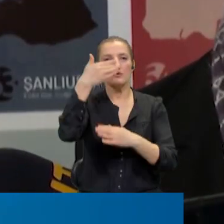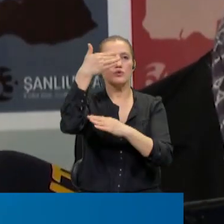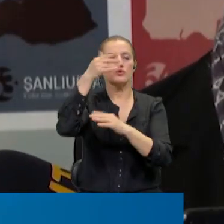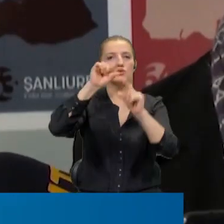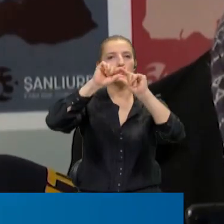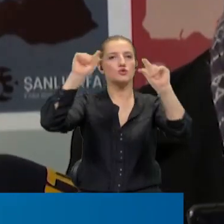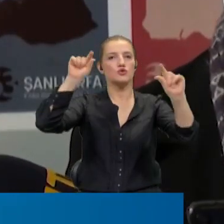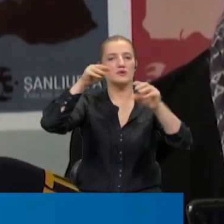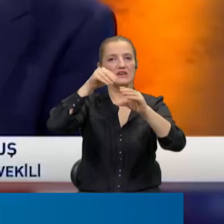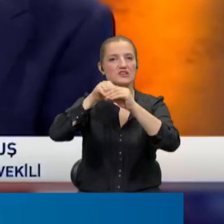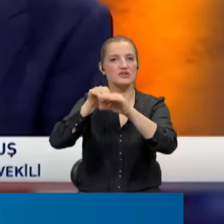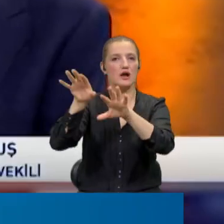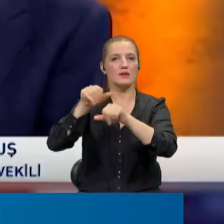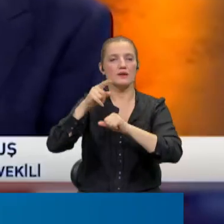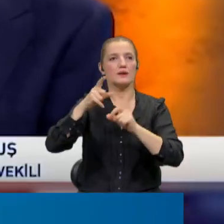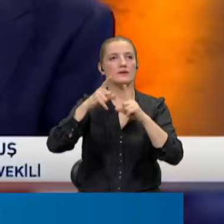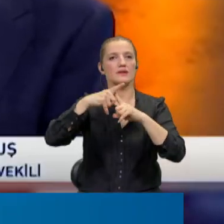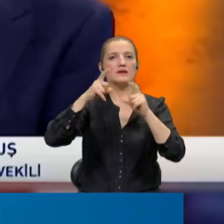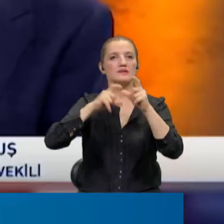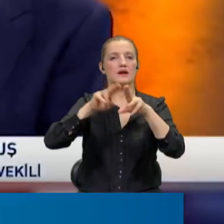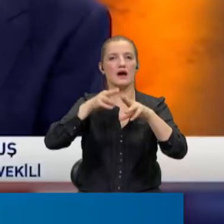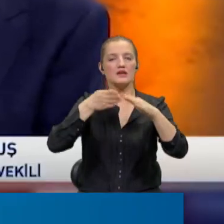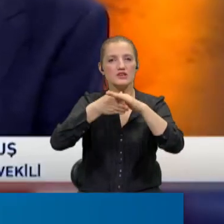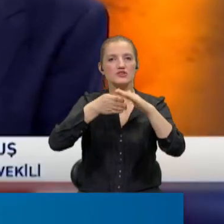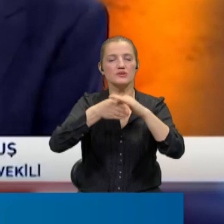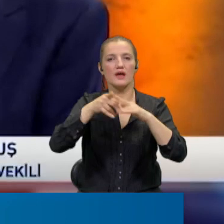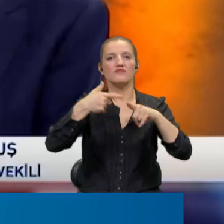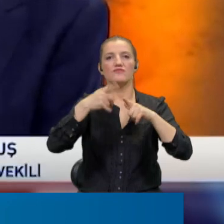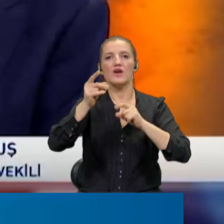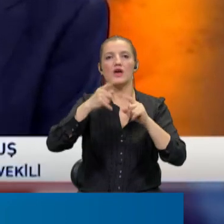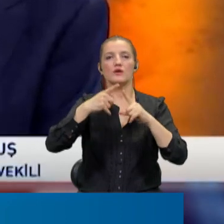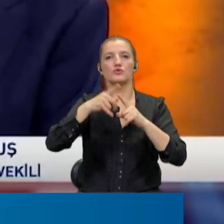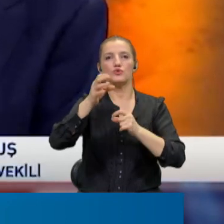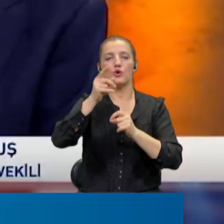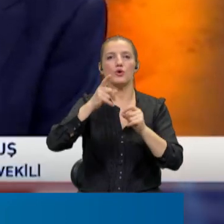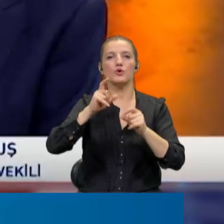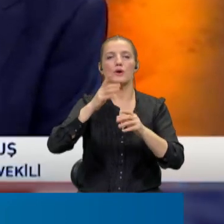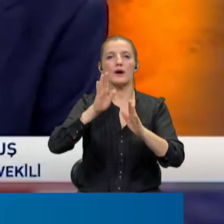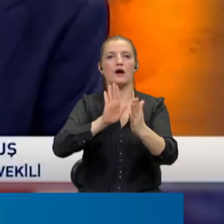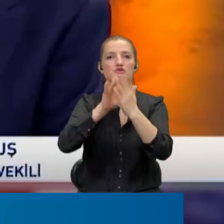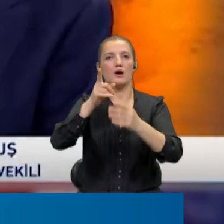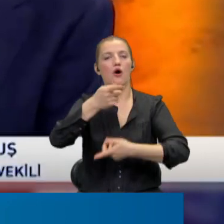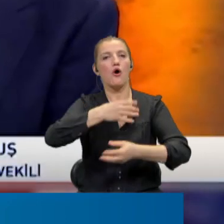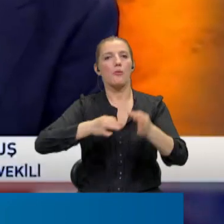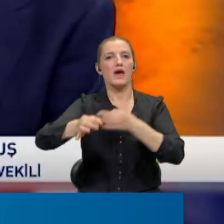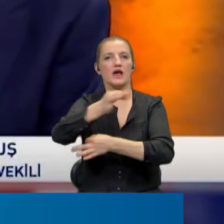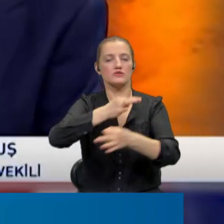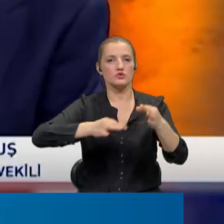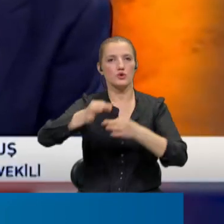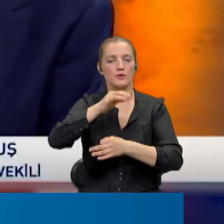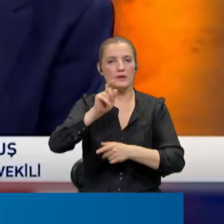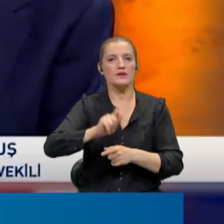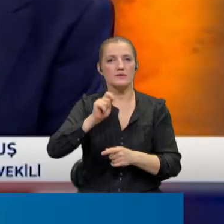kumun içerisinde alırsanız bunu normal TSK içerisindeki bazı fetö'cülere karşı operasyonları yapılıyor olması küçükmetin